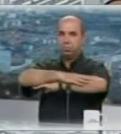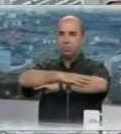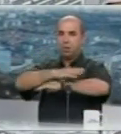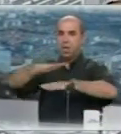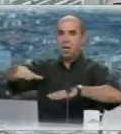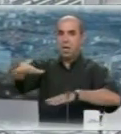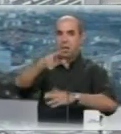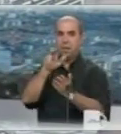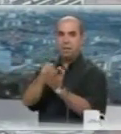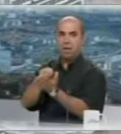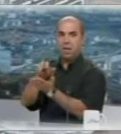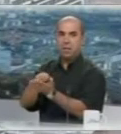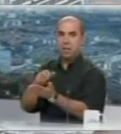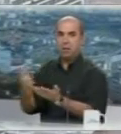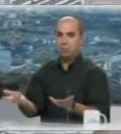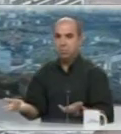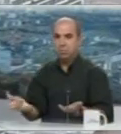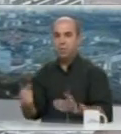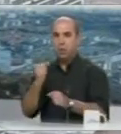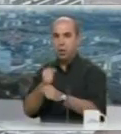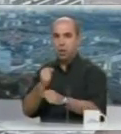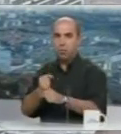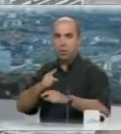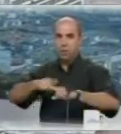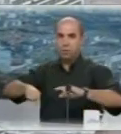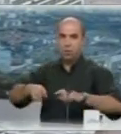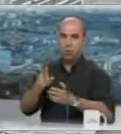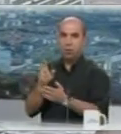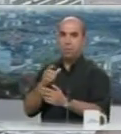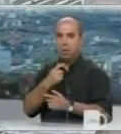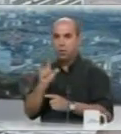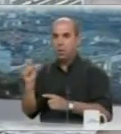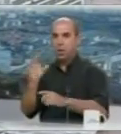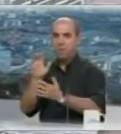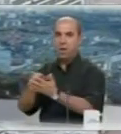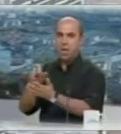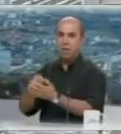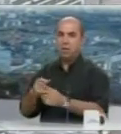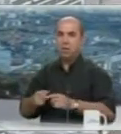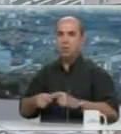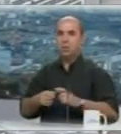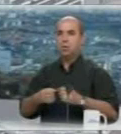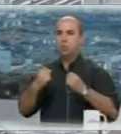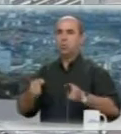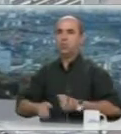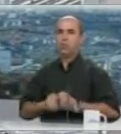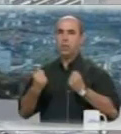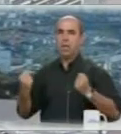أراضي فلاحية هذه الأراضي اللي يخدموها مختلف الفلاحين في غالبية الأحيان يحتاجوا في